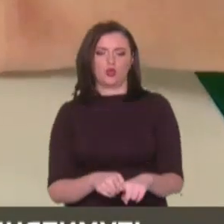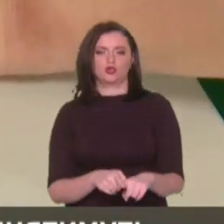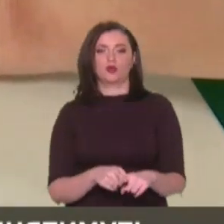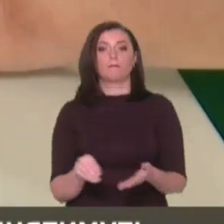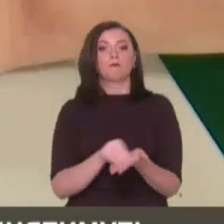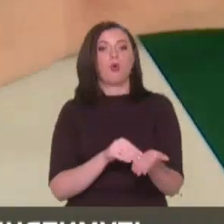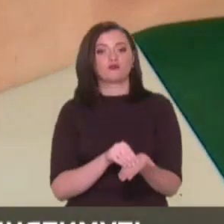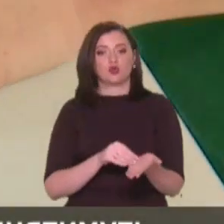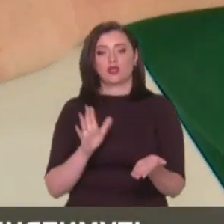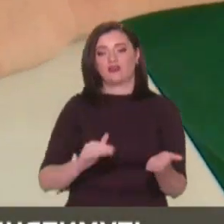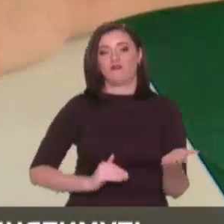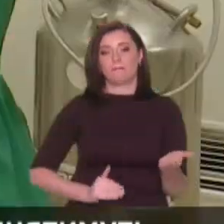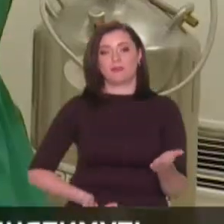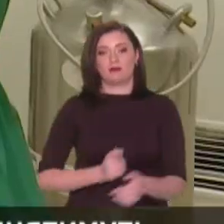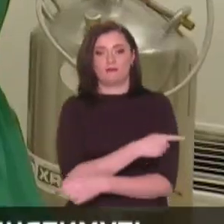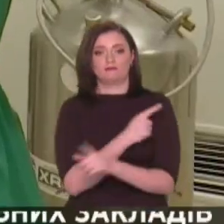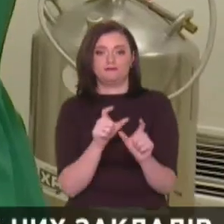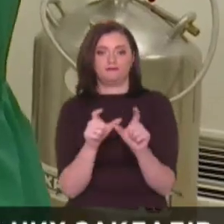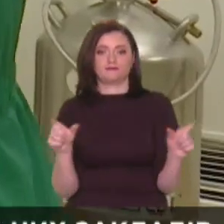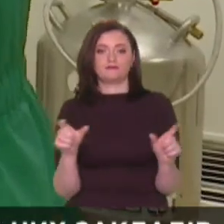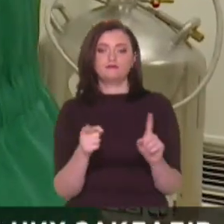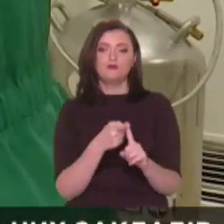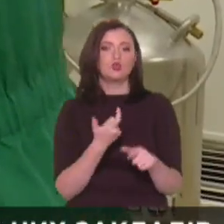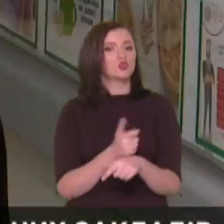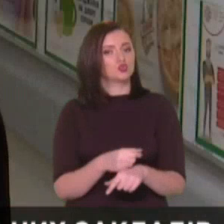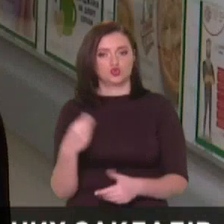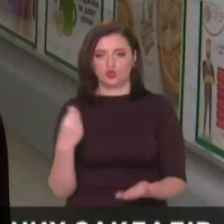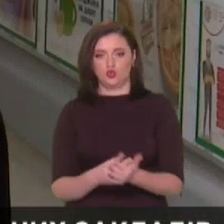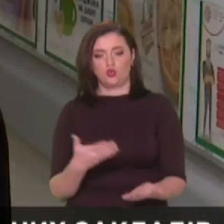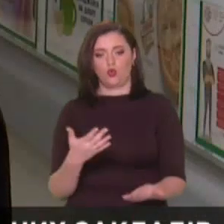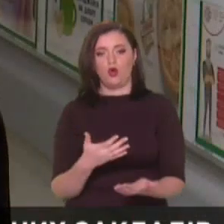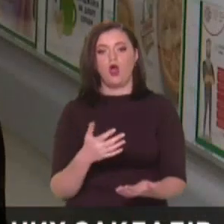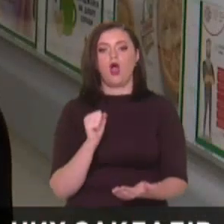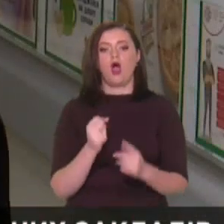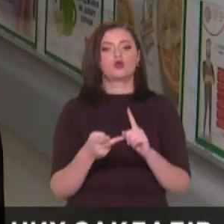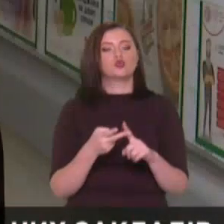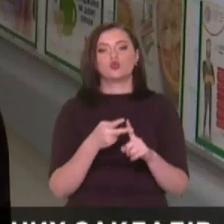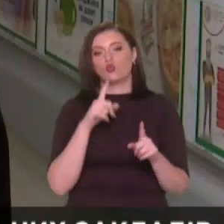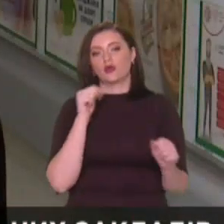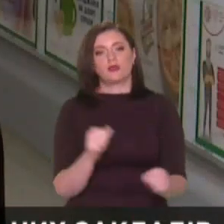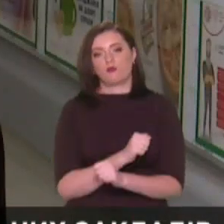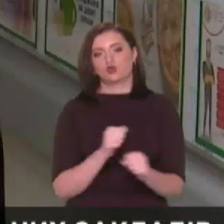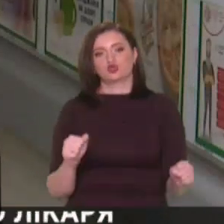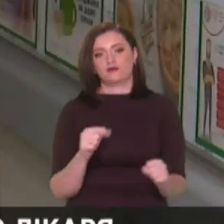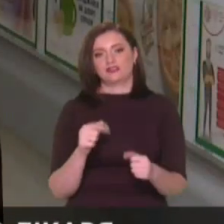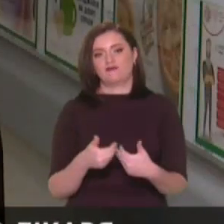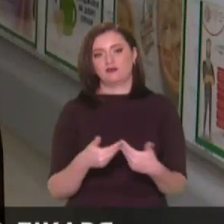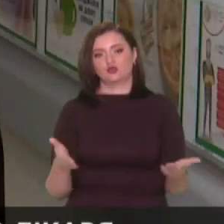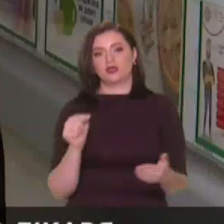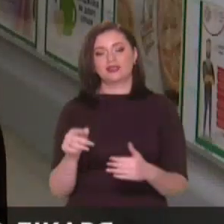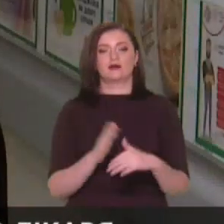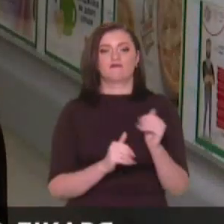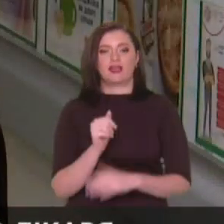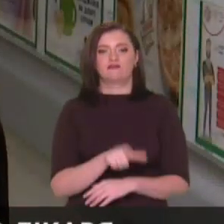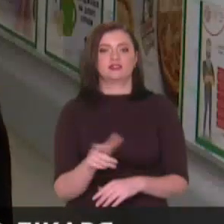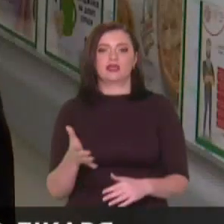його в приватних клініках, перше, дуже дорого, а друге, неможливо за відсутності тих фахівців,